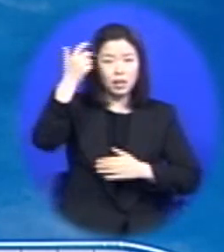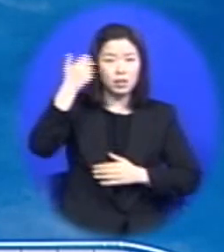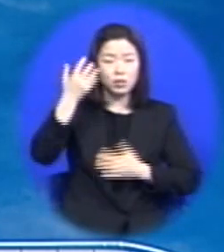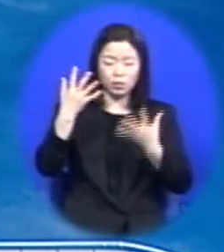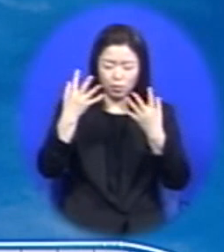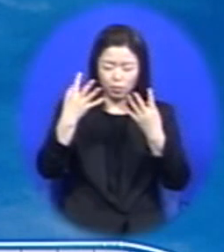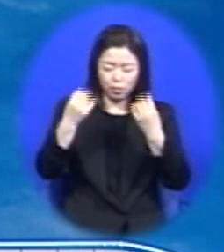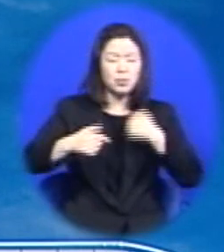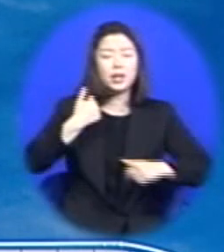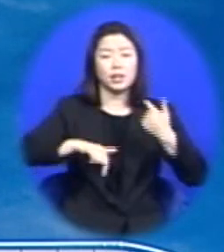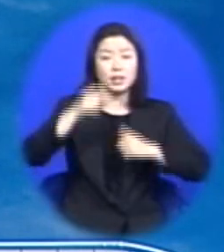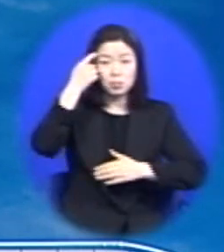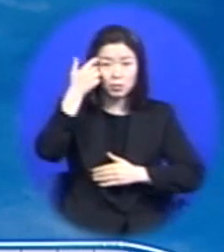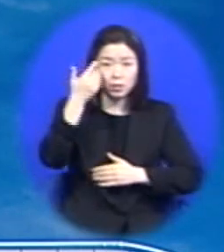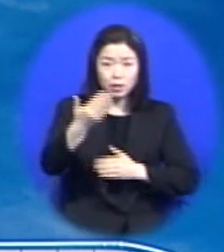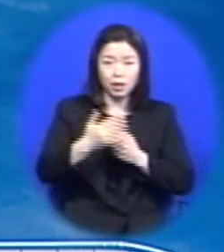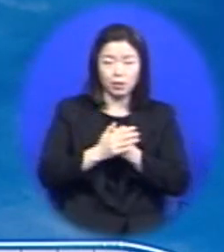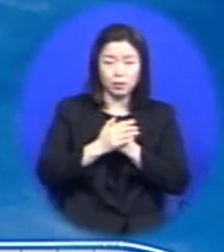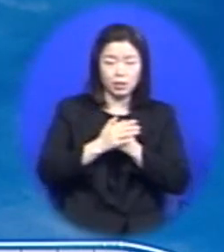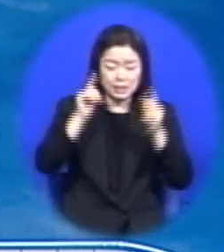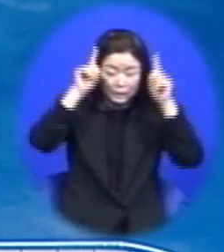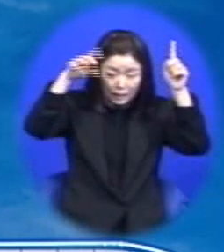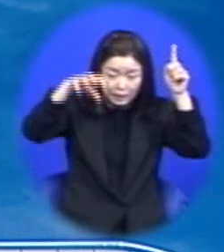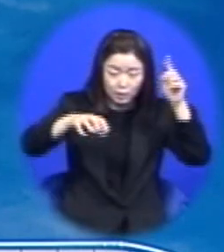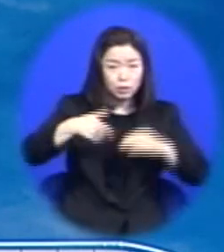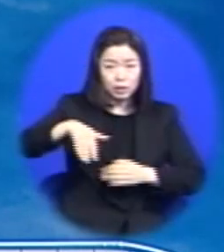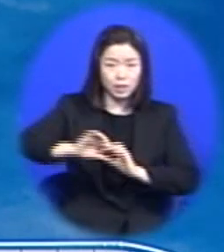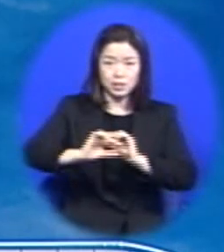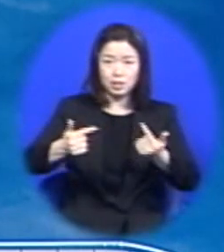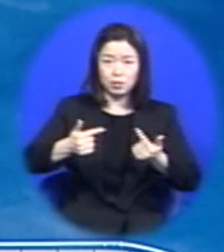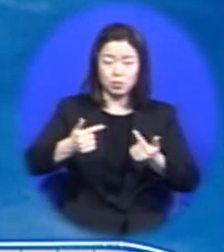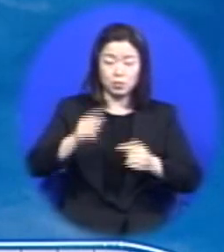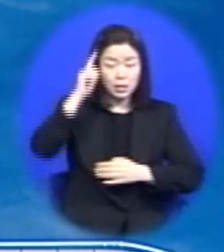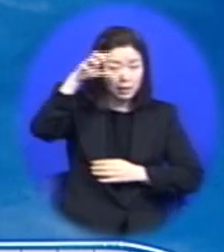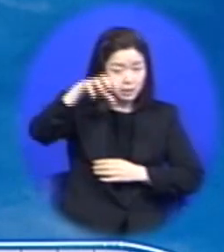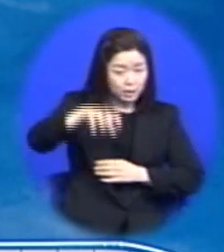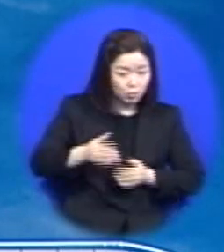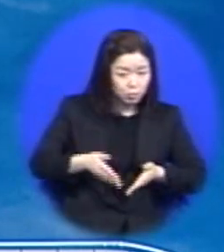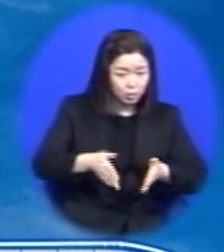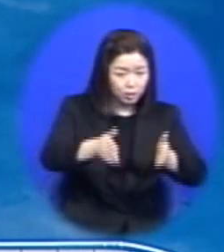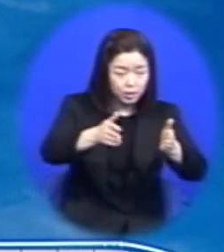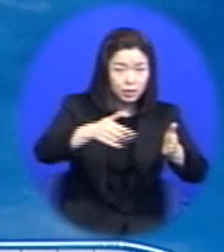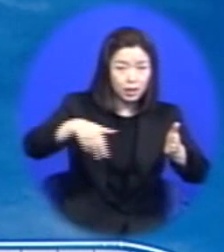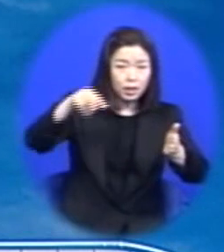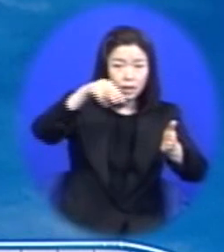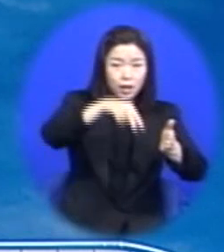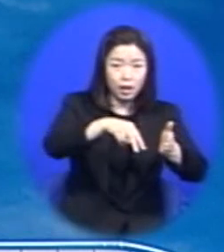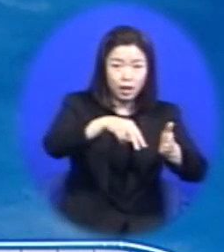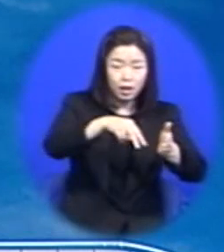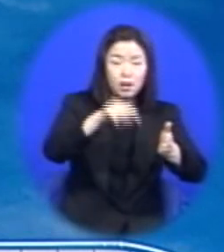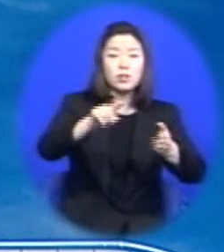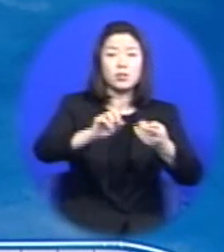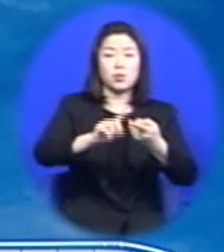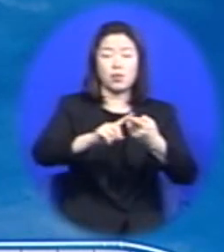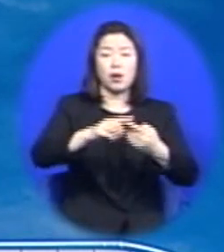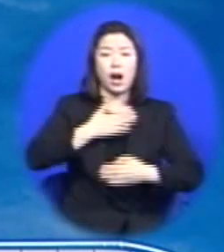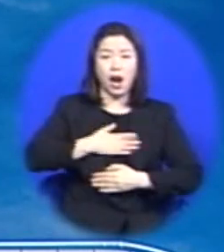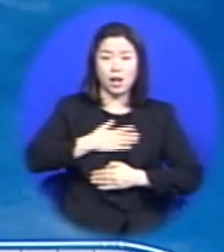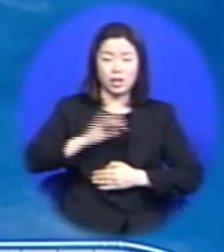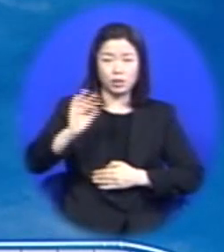기쁠까요? 지옥 가지 아니하고 내가 천국 가는 길에 들어섰다. 그걸 알 때